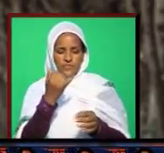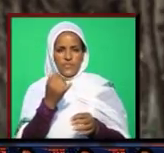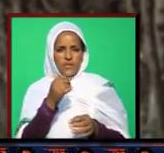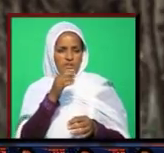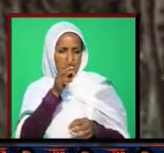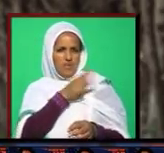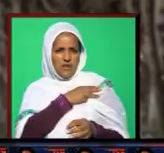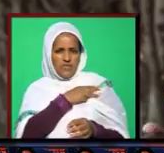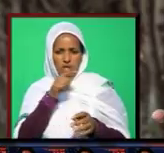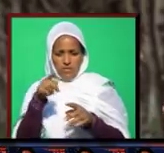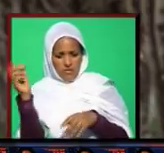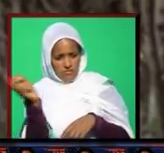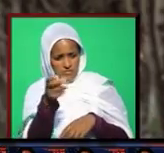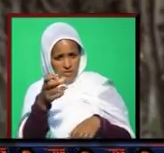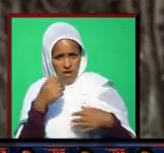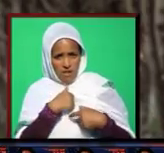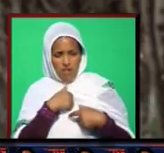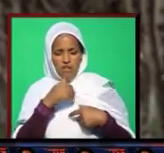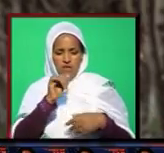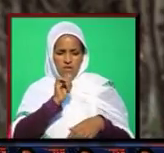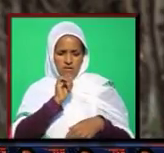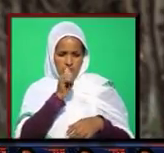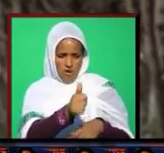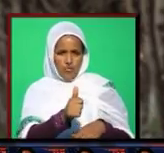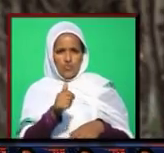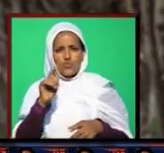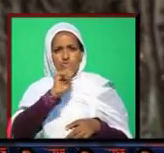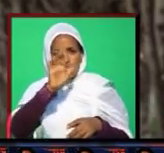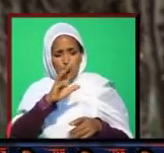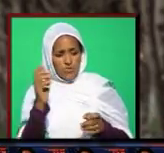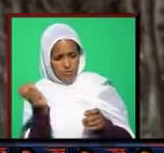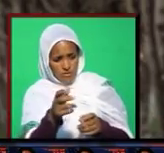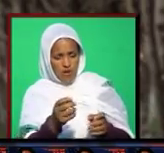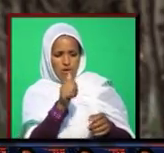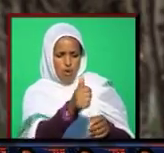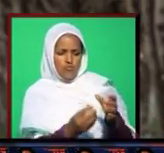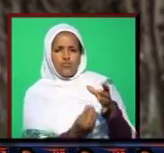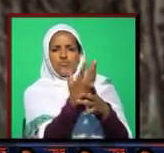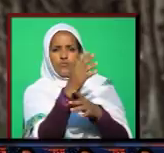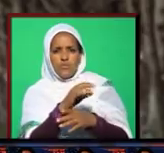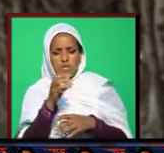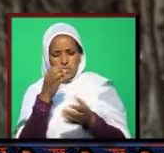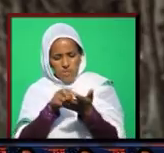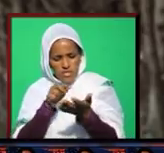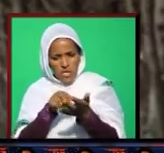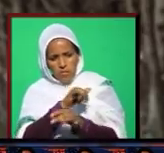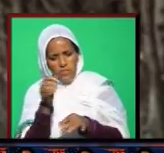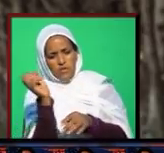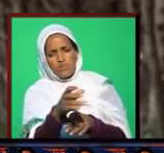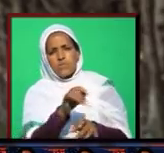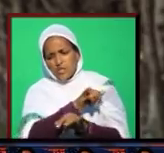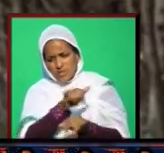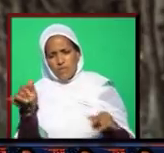ራሱን ንግ ብትዘራ ንግ ሆኖ ይበቅላል፣ ንግ ሆኖ ያድጋል። ስንዴም ብትዘራ እንዲሁ ይሆናል። ሌላውም በየአይነቱ ወደ እንስሳቱም